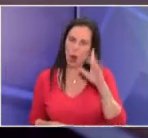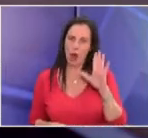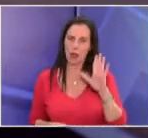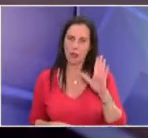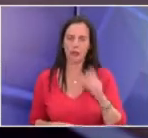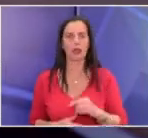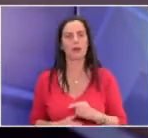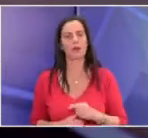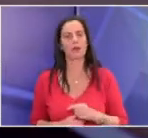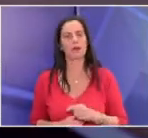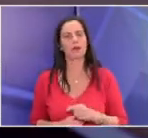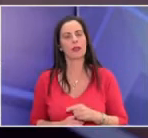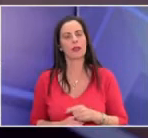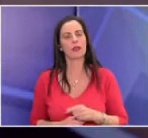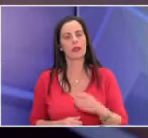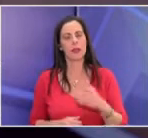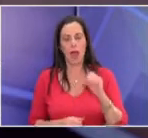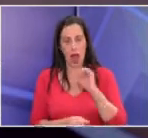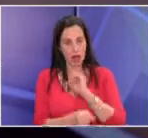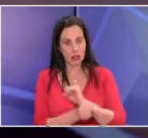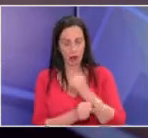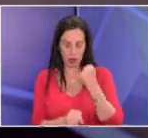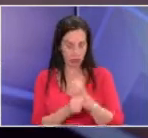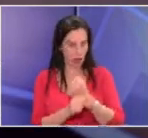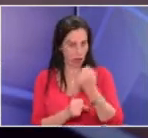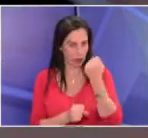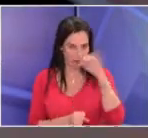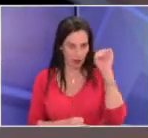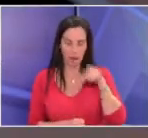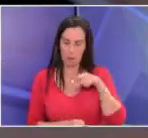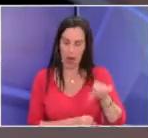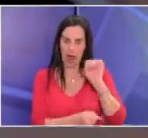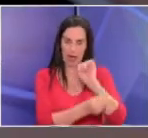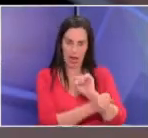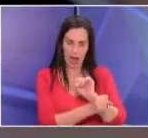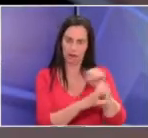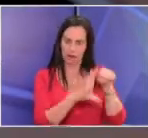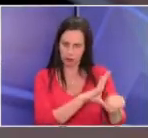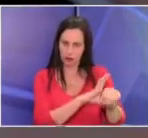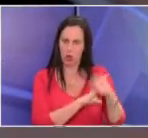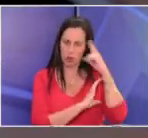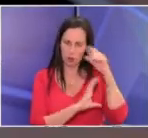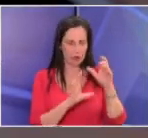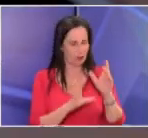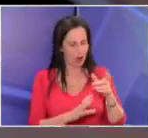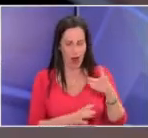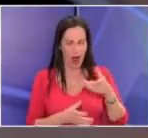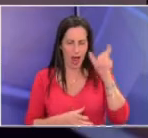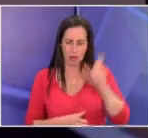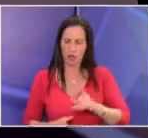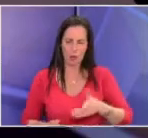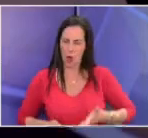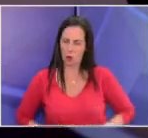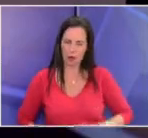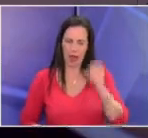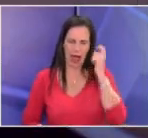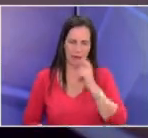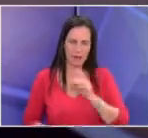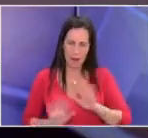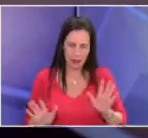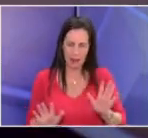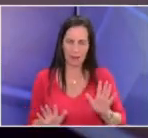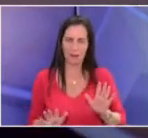שנבעה עקב פסק דין של בגץ, איתנו, להבהיר לנו את הנקודה, עירית תפתח שרצקי, קרימינולוגית ועובדת סוציאלית קלינית,